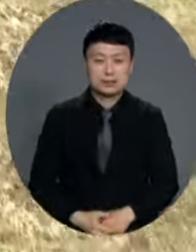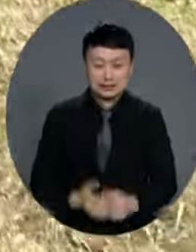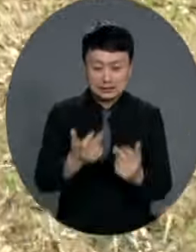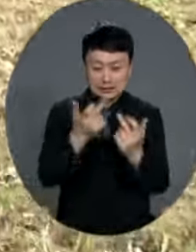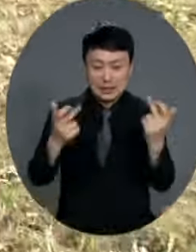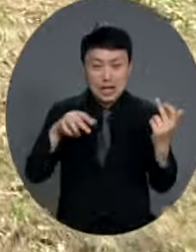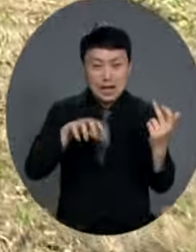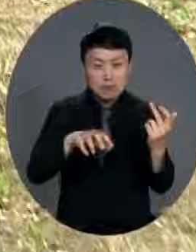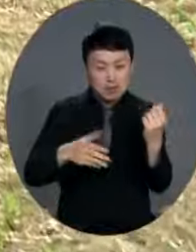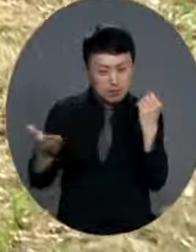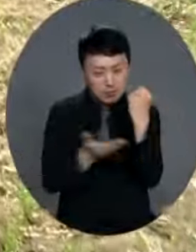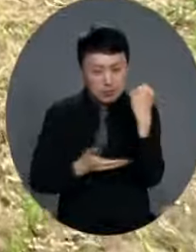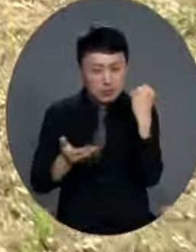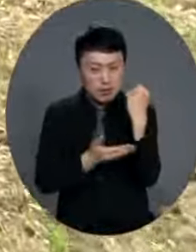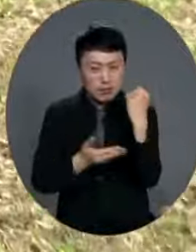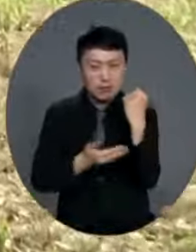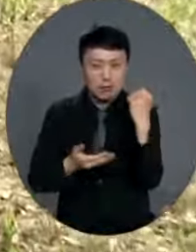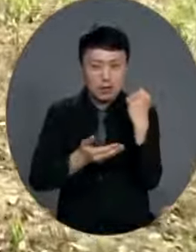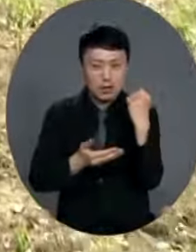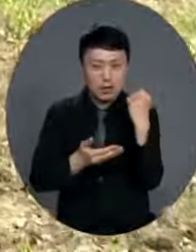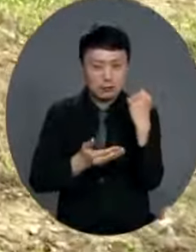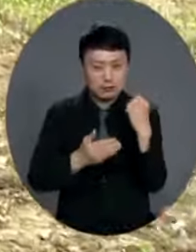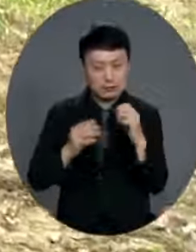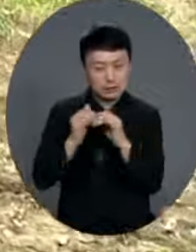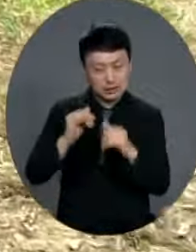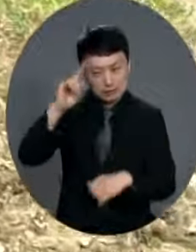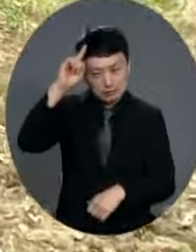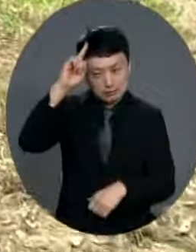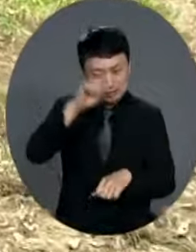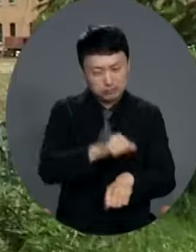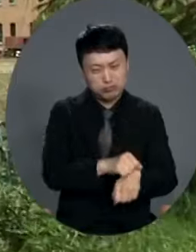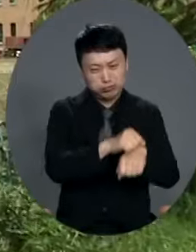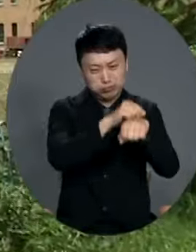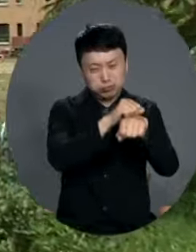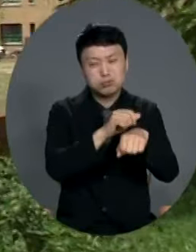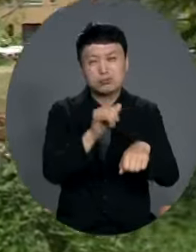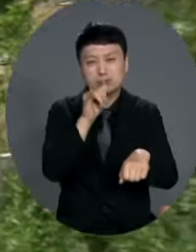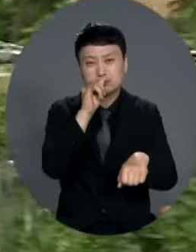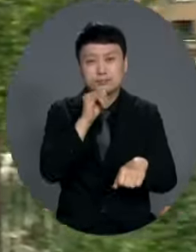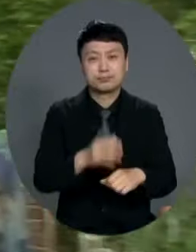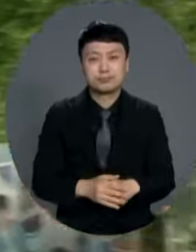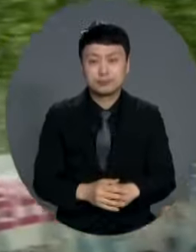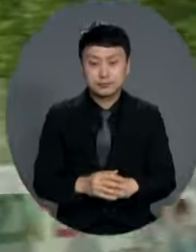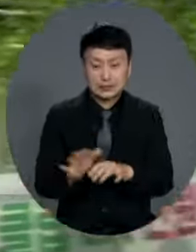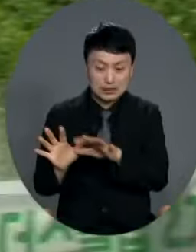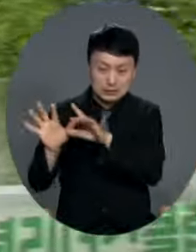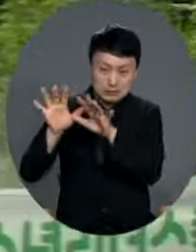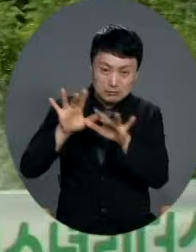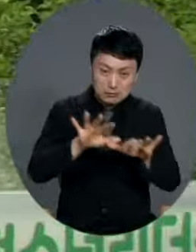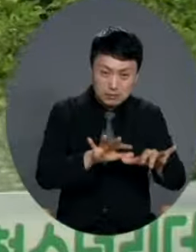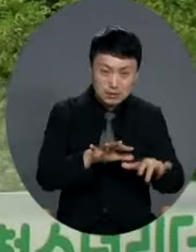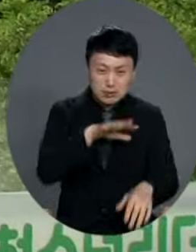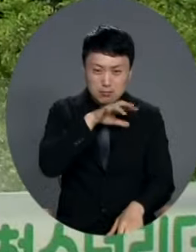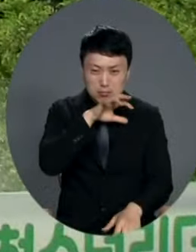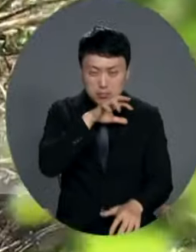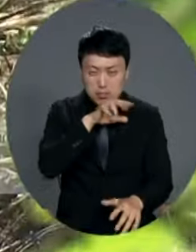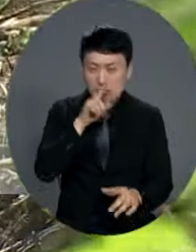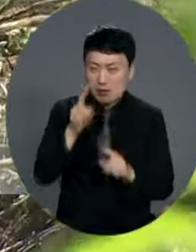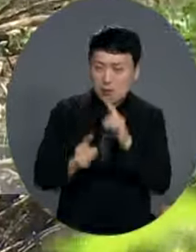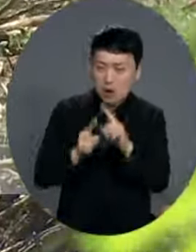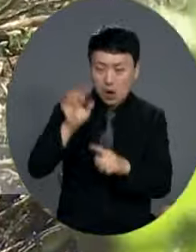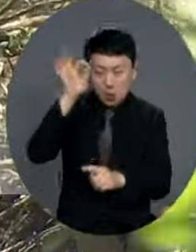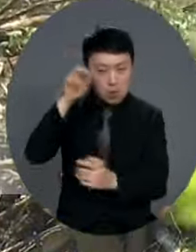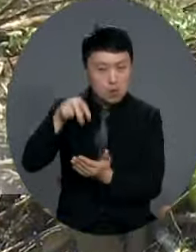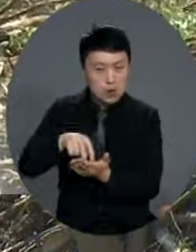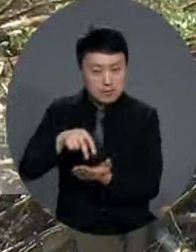앞쪽에는 베어낸 나무들이 이렇게 사람 키 높이만큼 쌓여 있습니다. 새들로 인한 민원이 잇따르자 포항시가 새들의